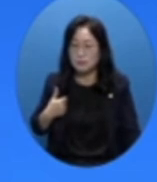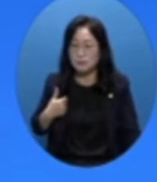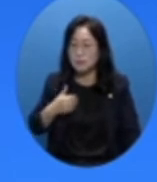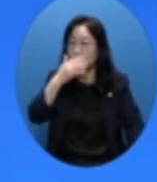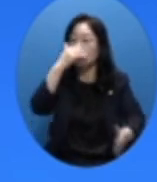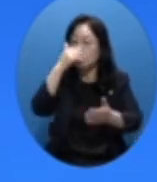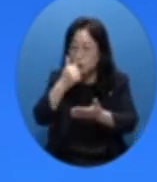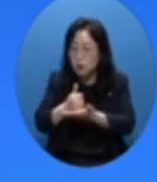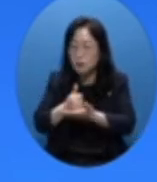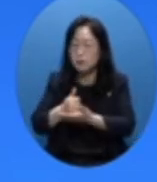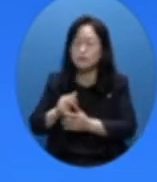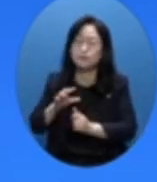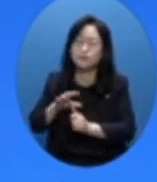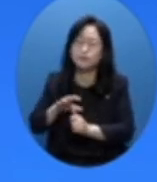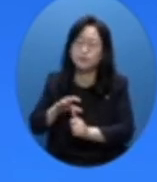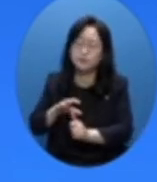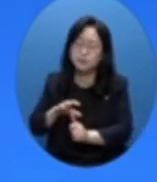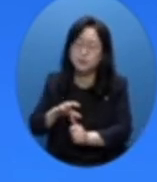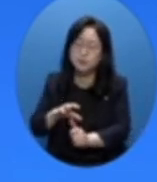죄의 지배를 받으면서